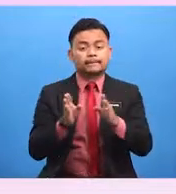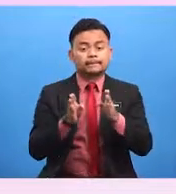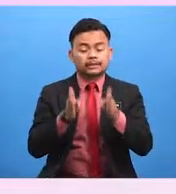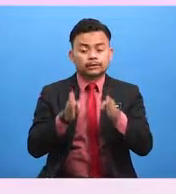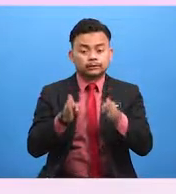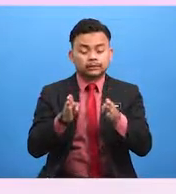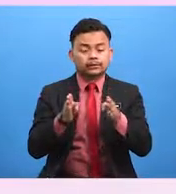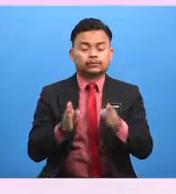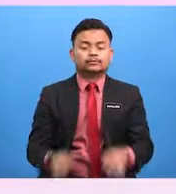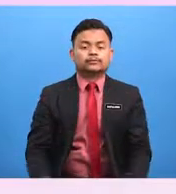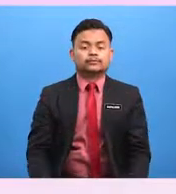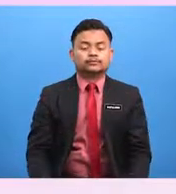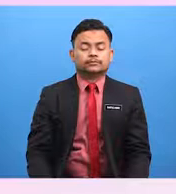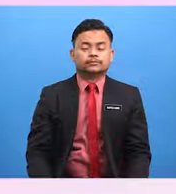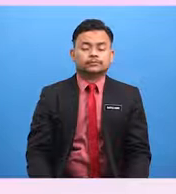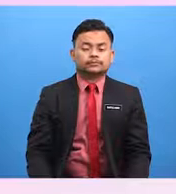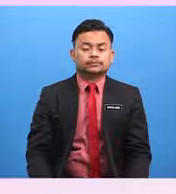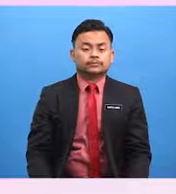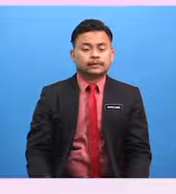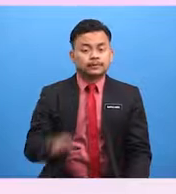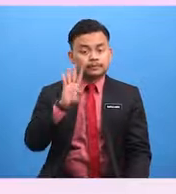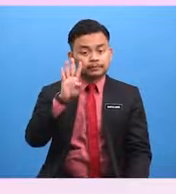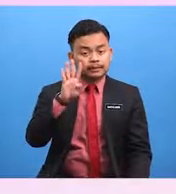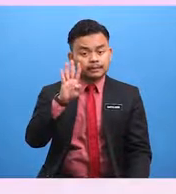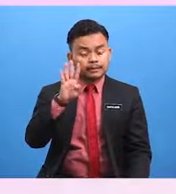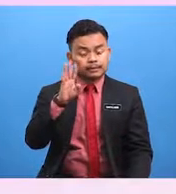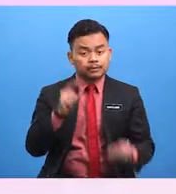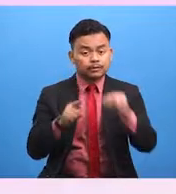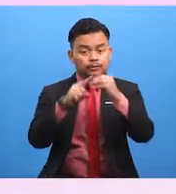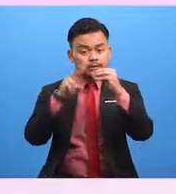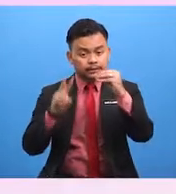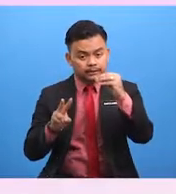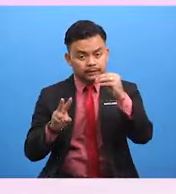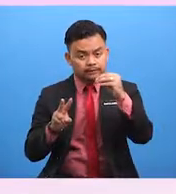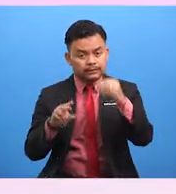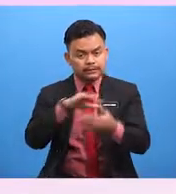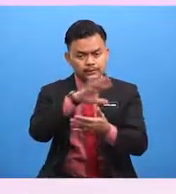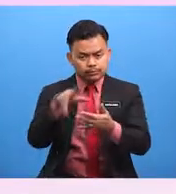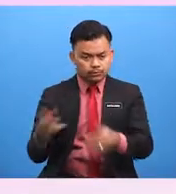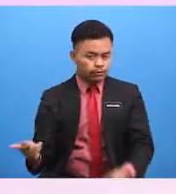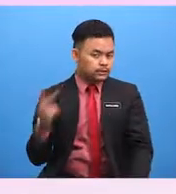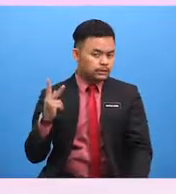Keempat-empat objek ini perlu kita kuasai di dalam slot pada hari ini.